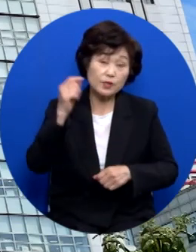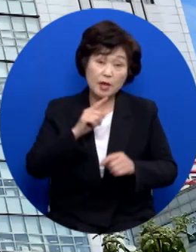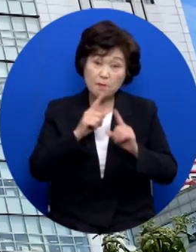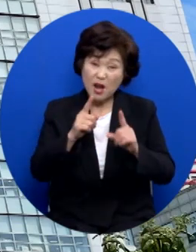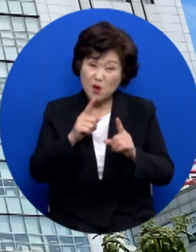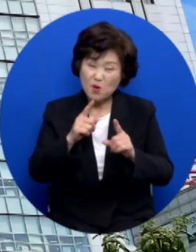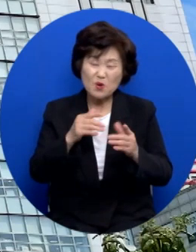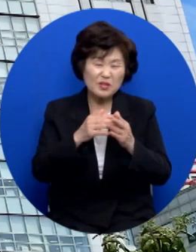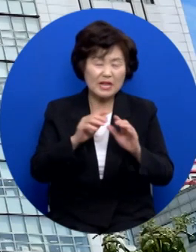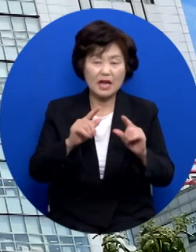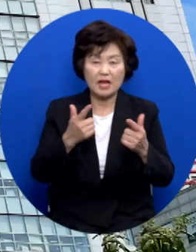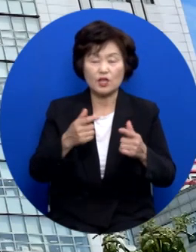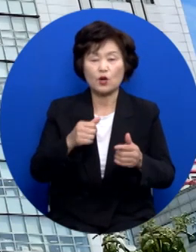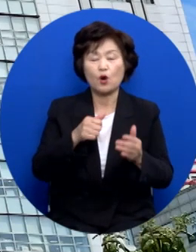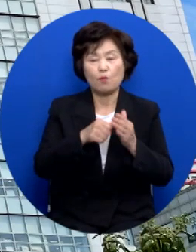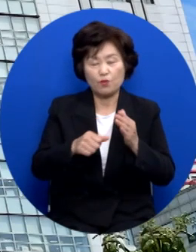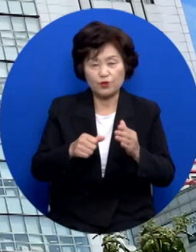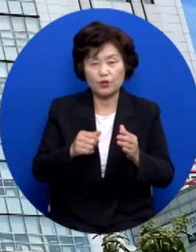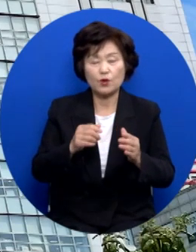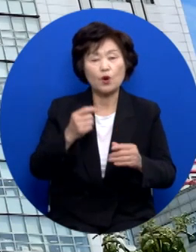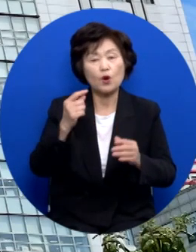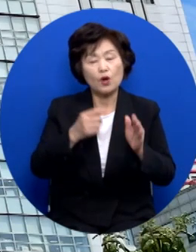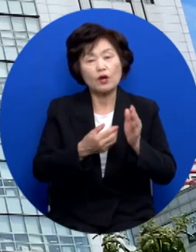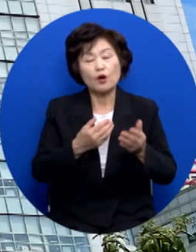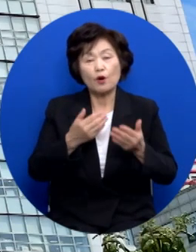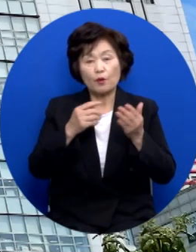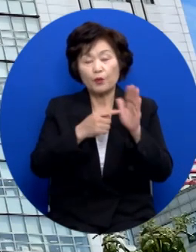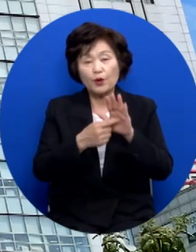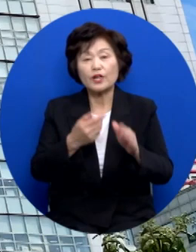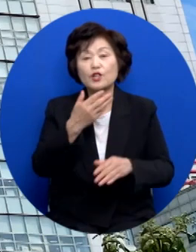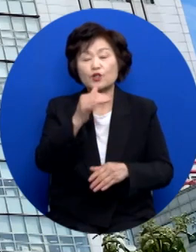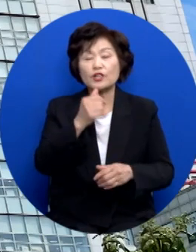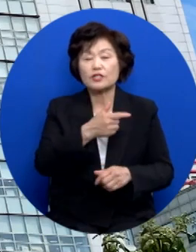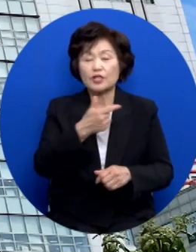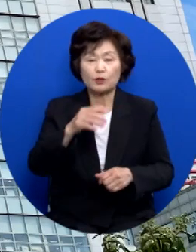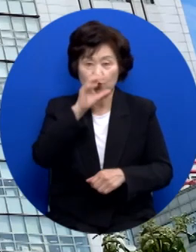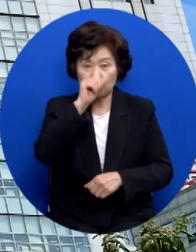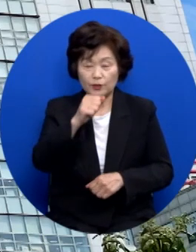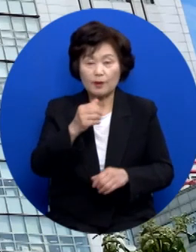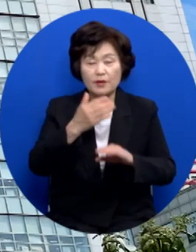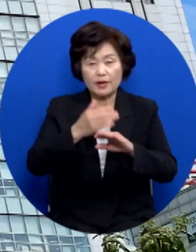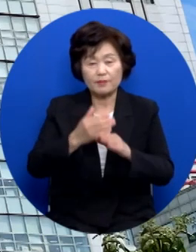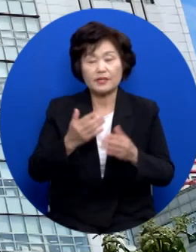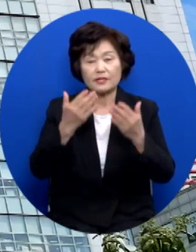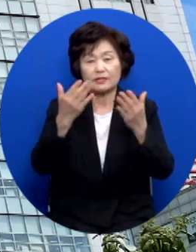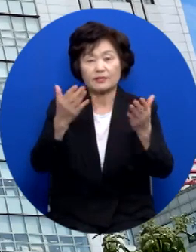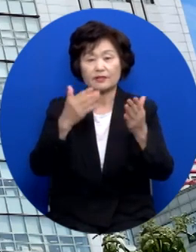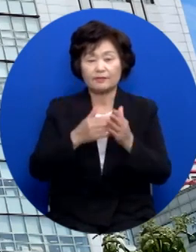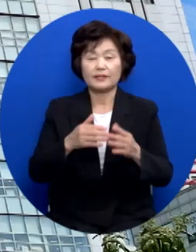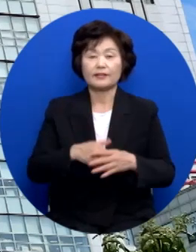물질로 표현할 수 있어 매우 뜻깊다며 참여해준 성도들에게 감사를 표했습니다.